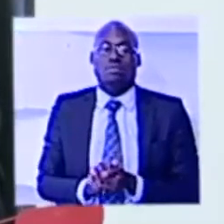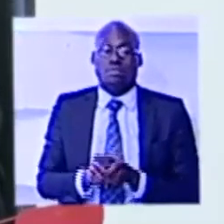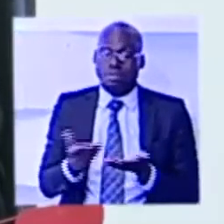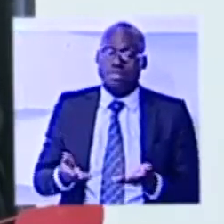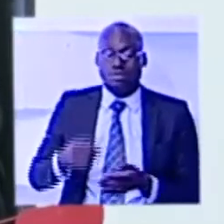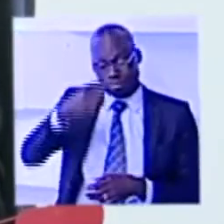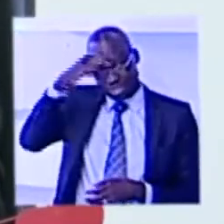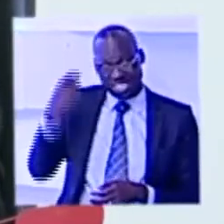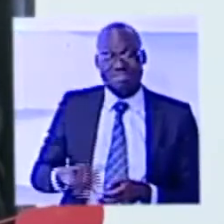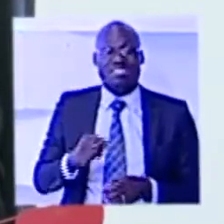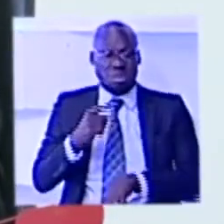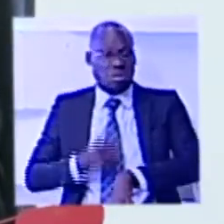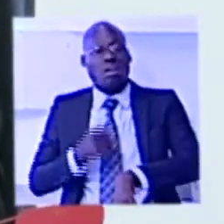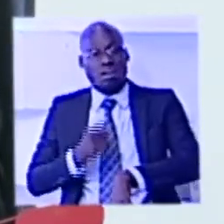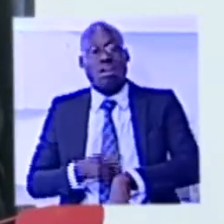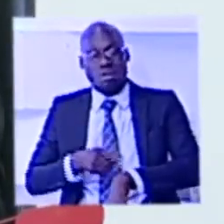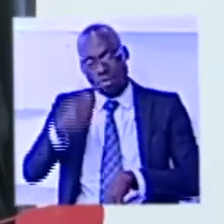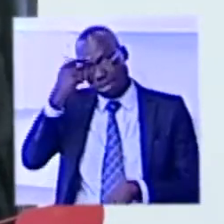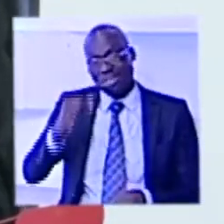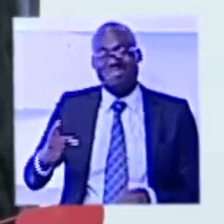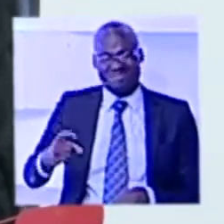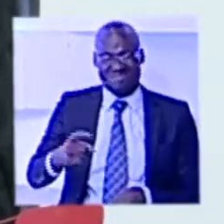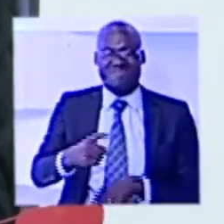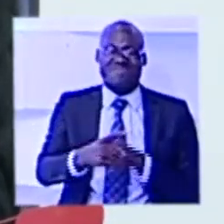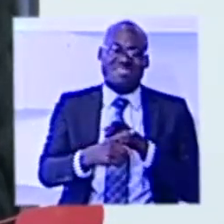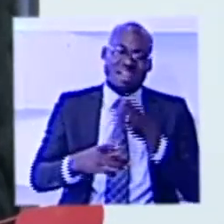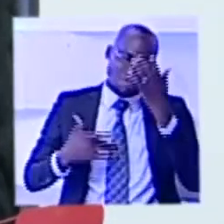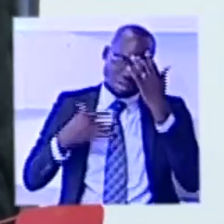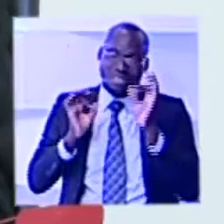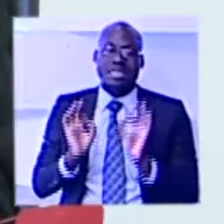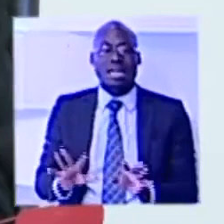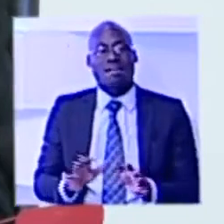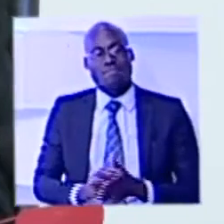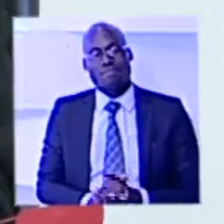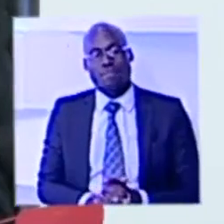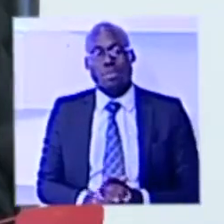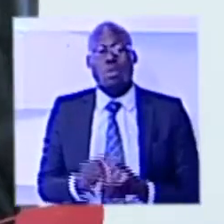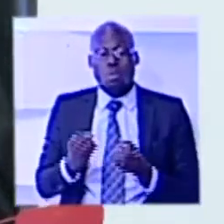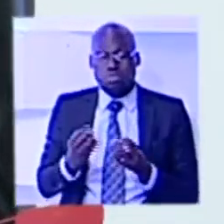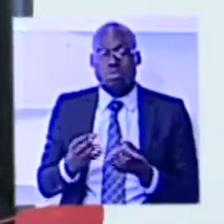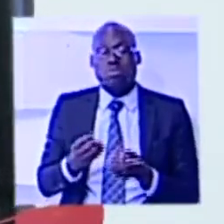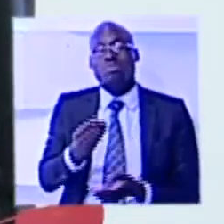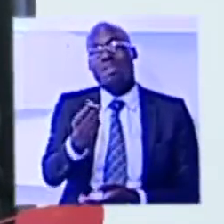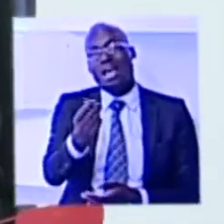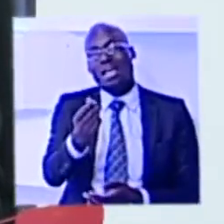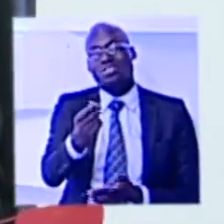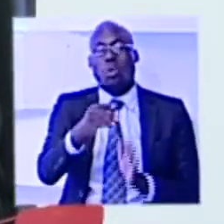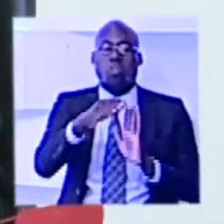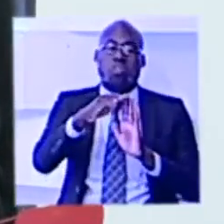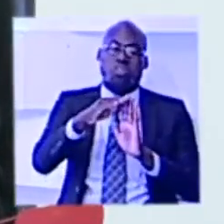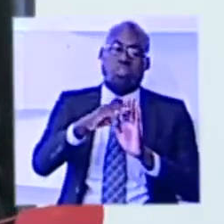COVID-19 à fort risque, affectant la prévisibilité des ressources financières et